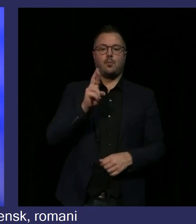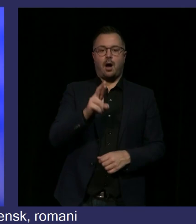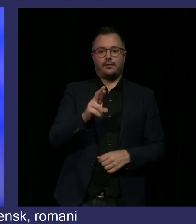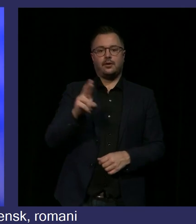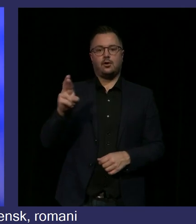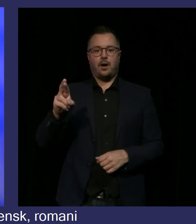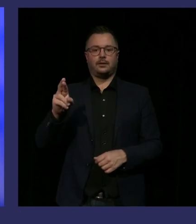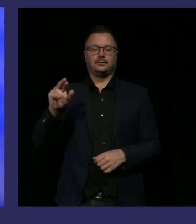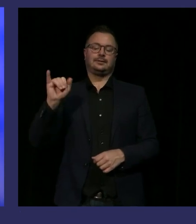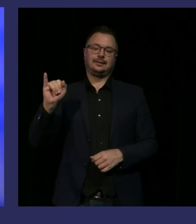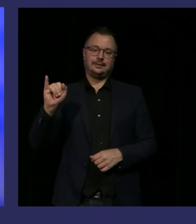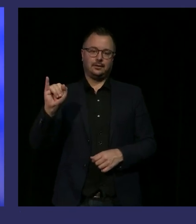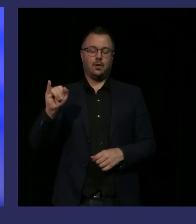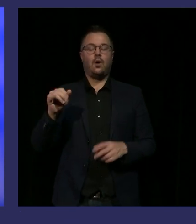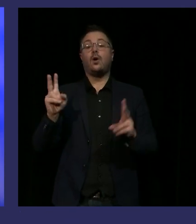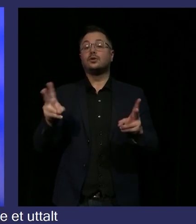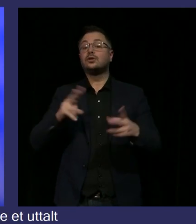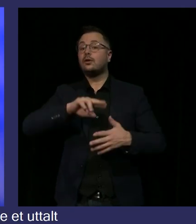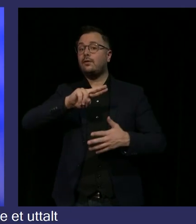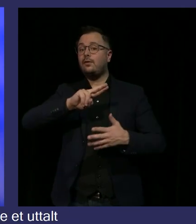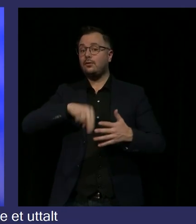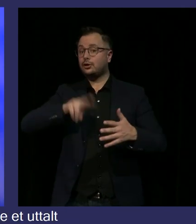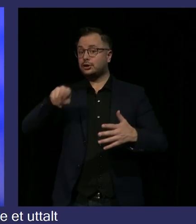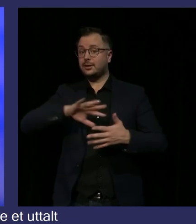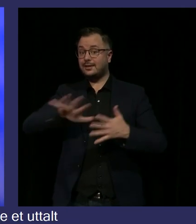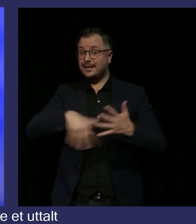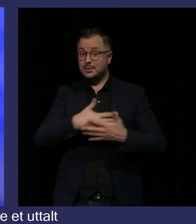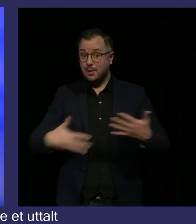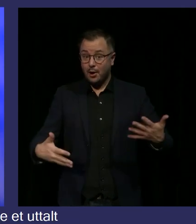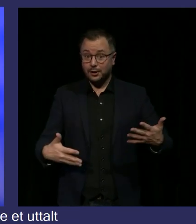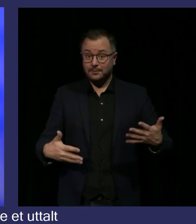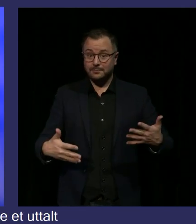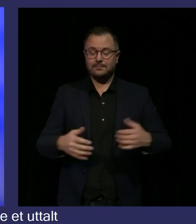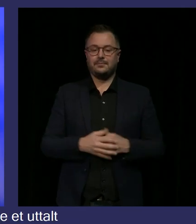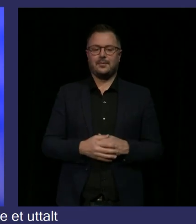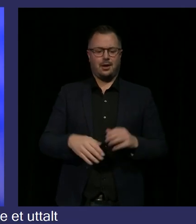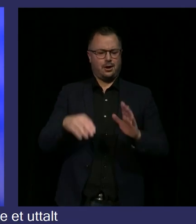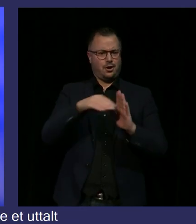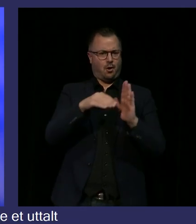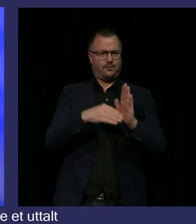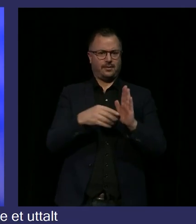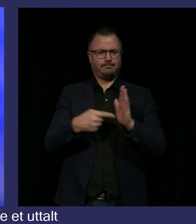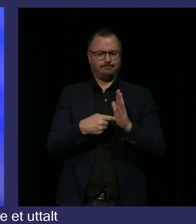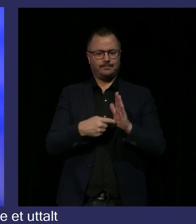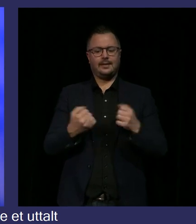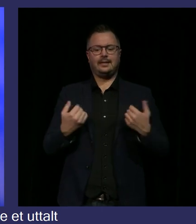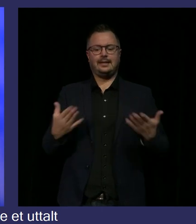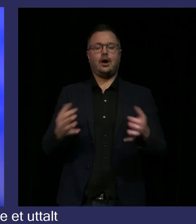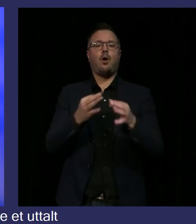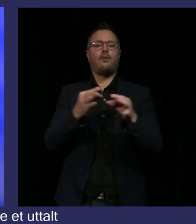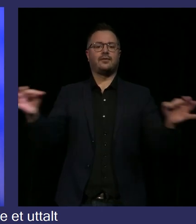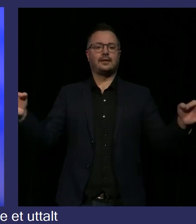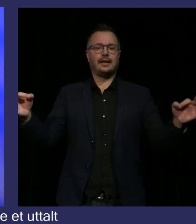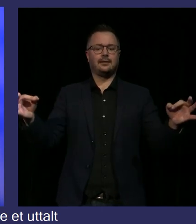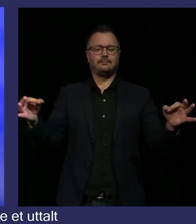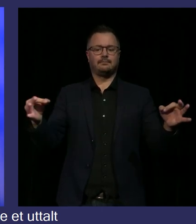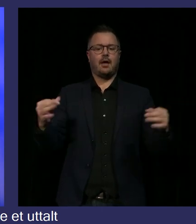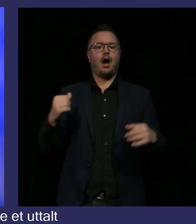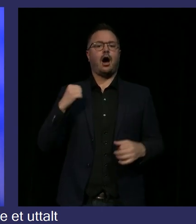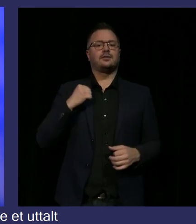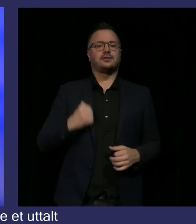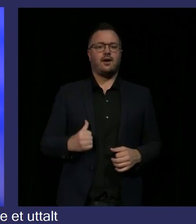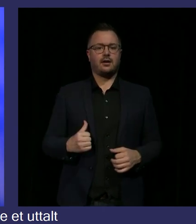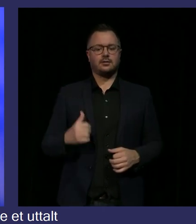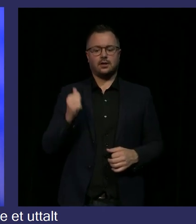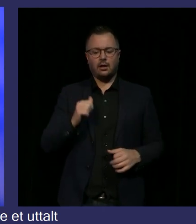norsk tegnspråk. Det en lov som gir det offentlige et uttalt ansvar for å ta